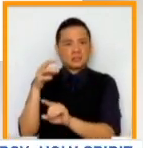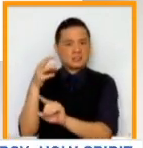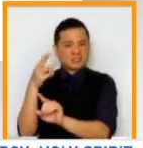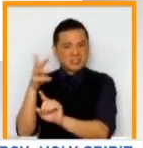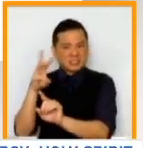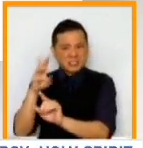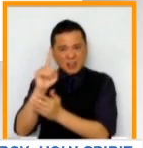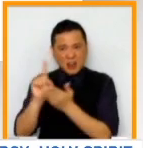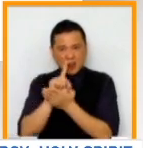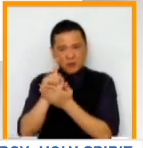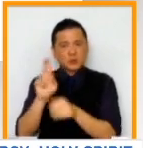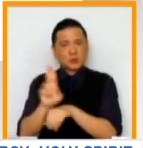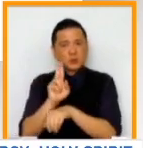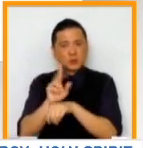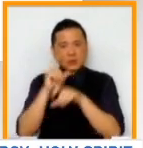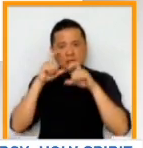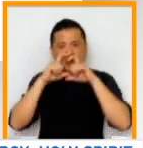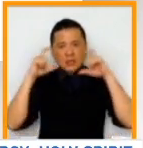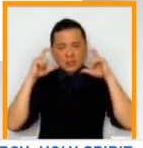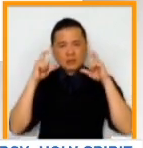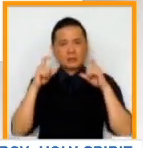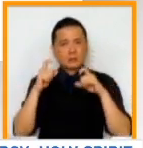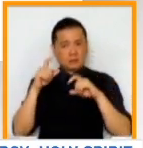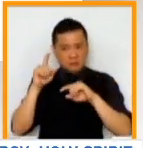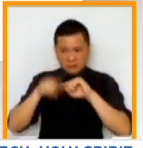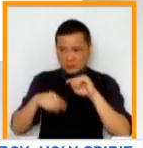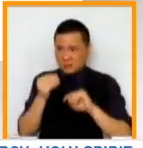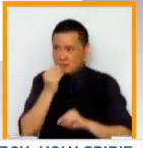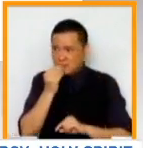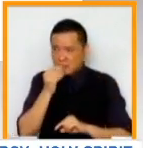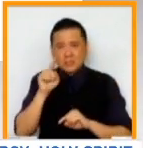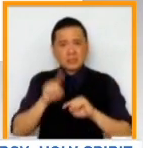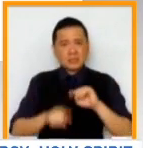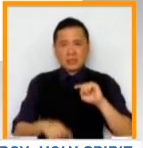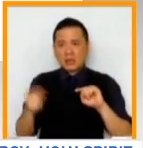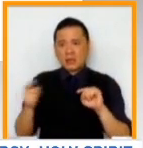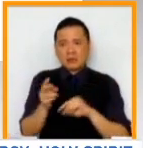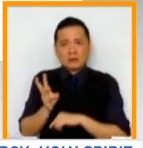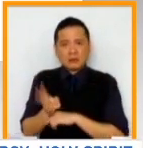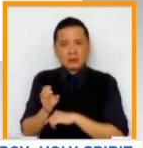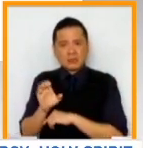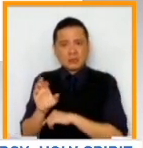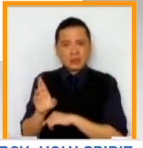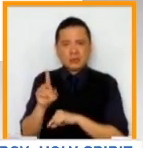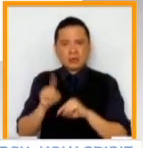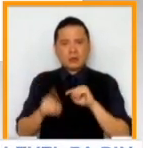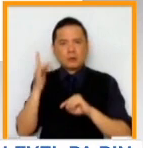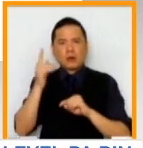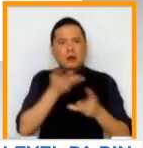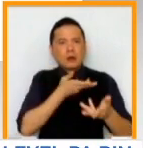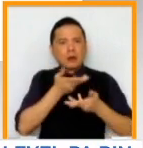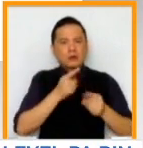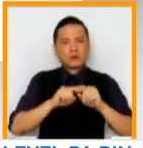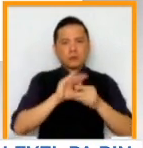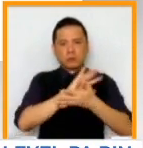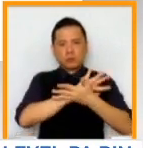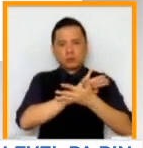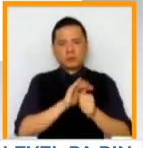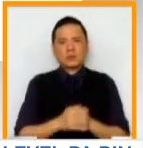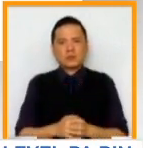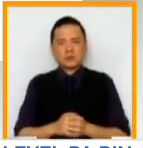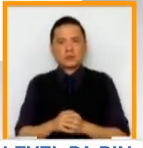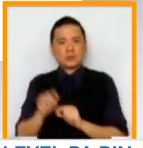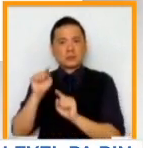PPE. Hindi raw makakain o makaihi dahil sa dami ng pasyente. Lahat daw ito, tsinatsaga ni Glenn na IT graduate din,